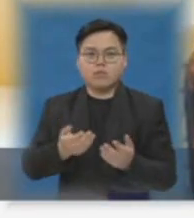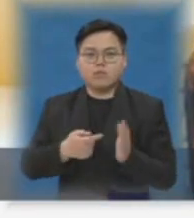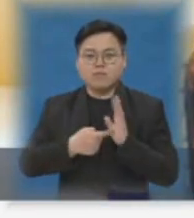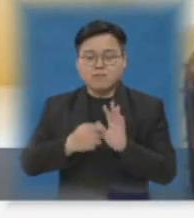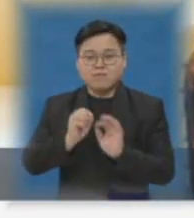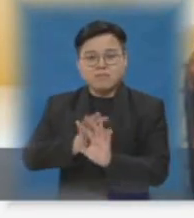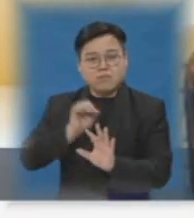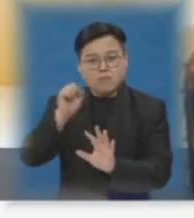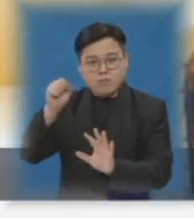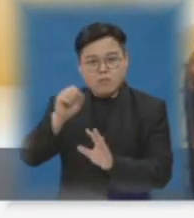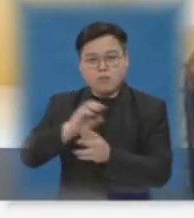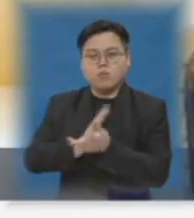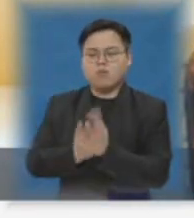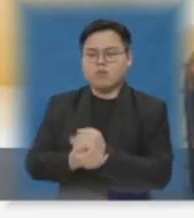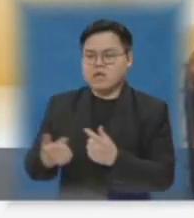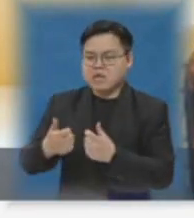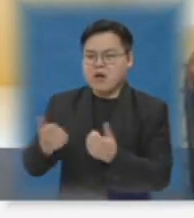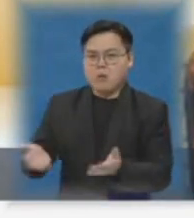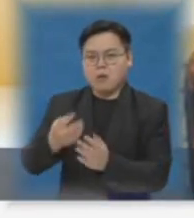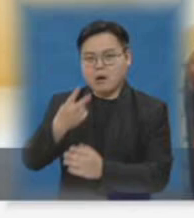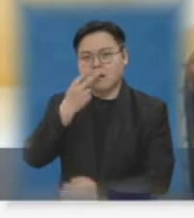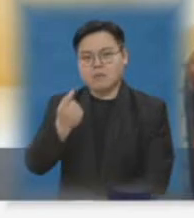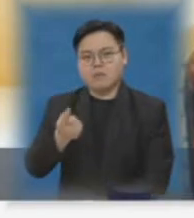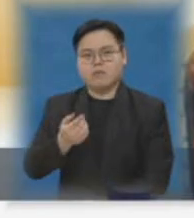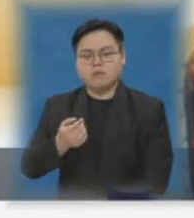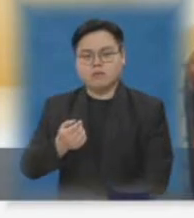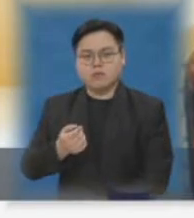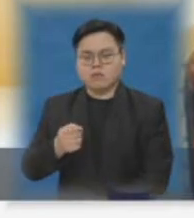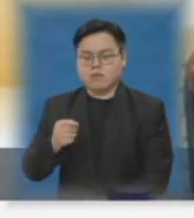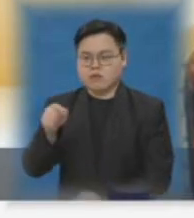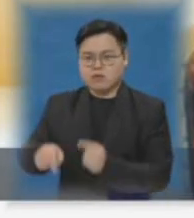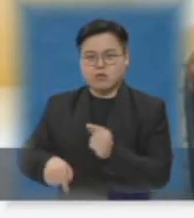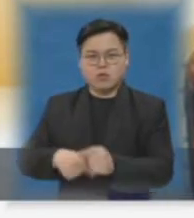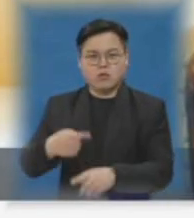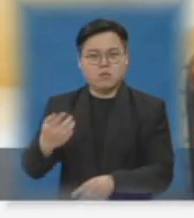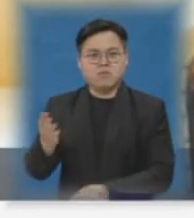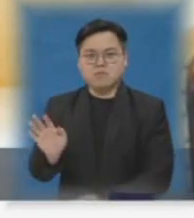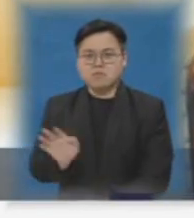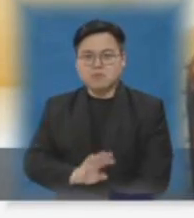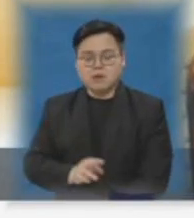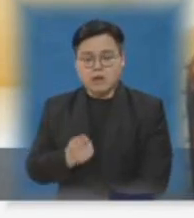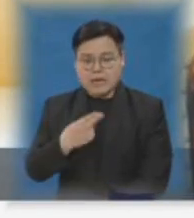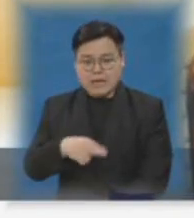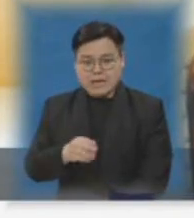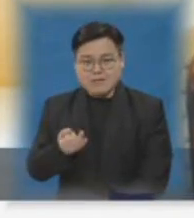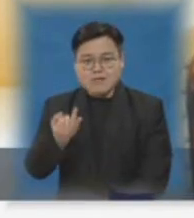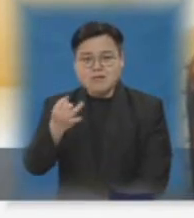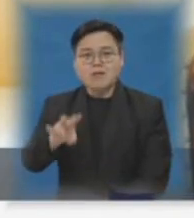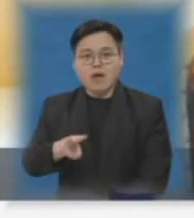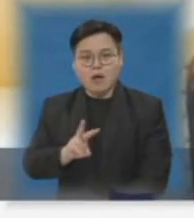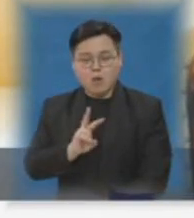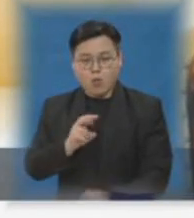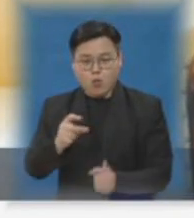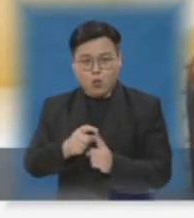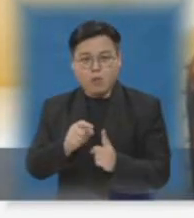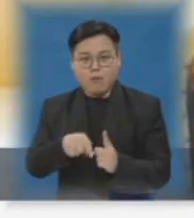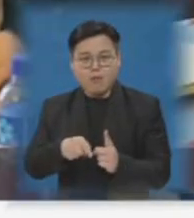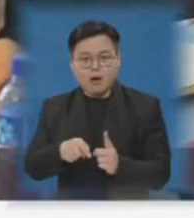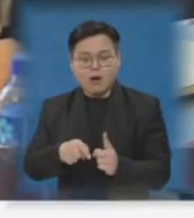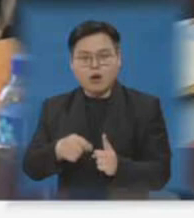хийсэн. Энэ ингээ дайны сэргүүцсэн гэдэг нь дайн гэдэг үг орсон бол гэв үл амар мугууд юм хийж